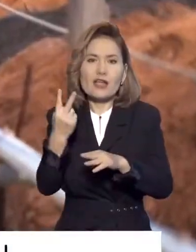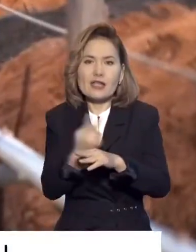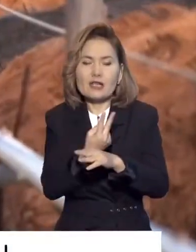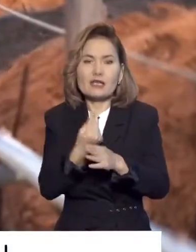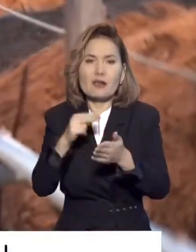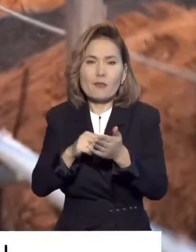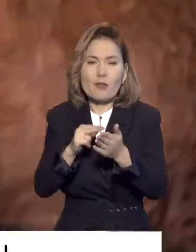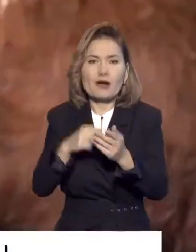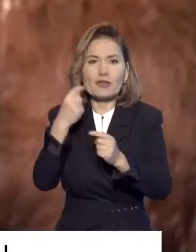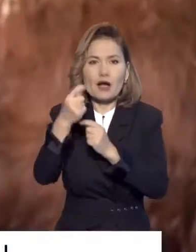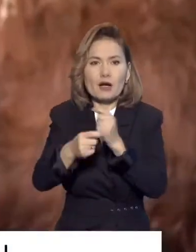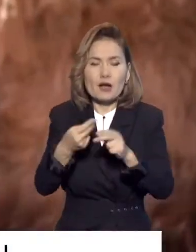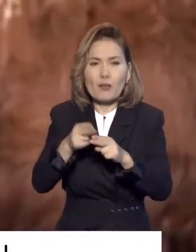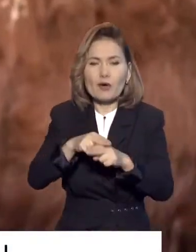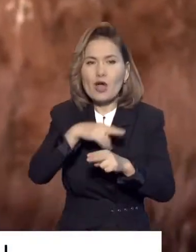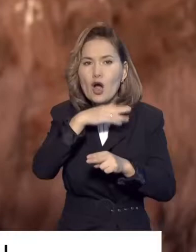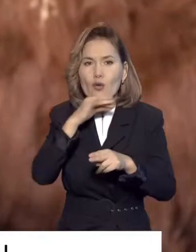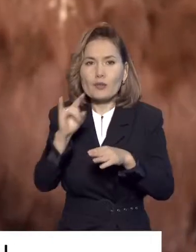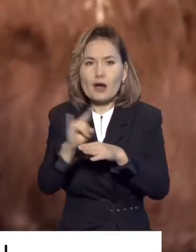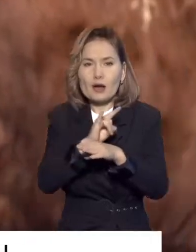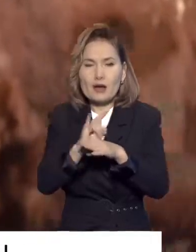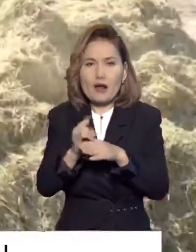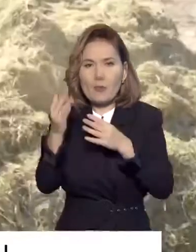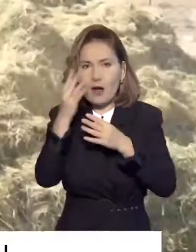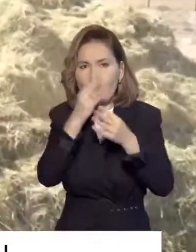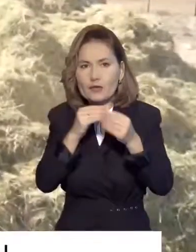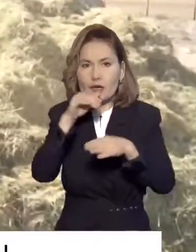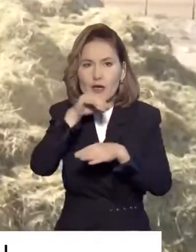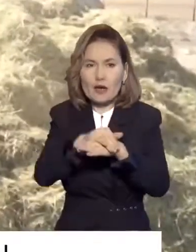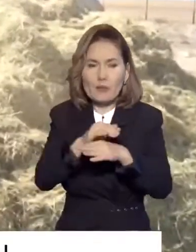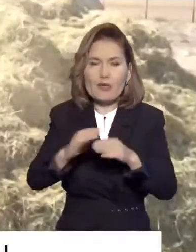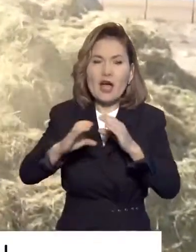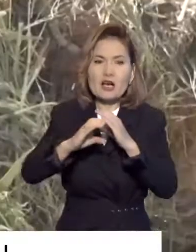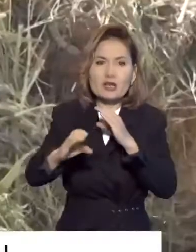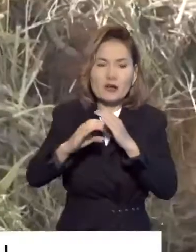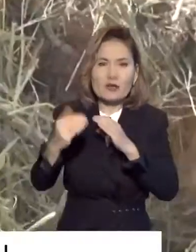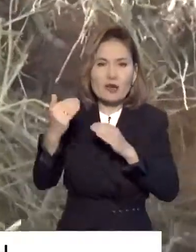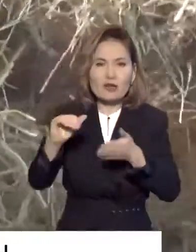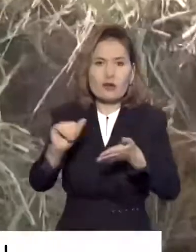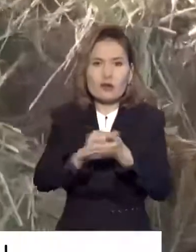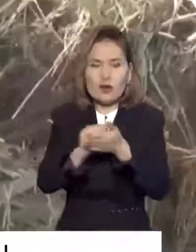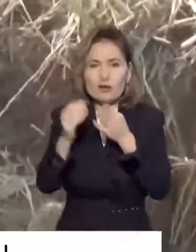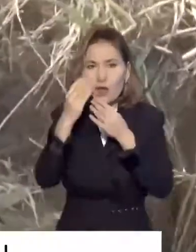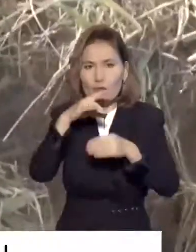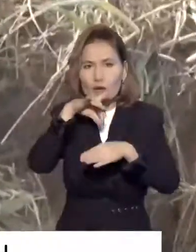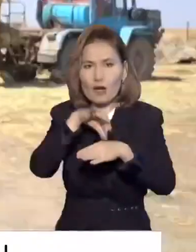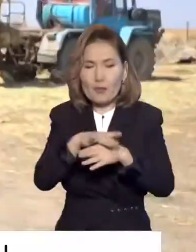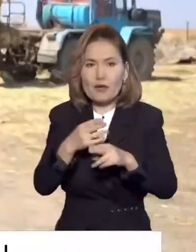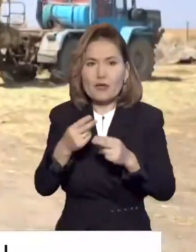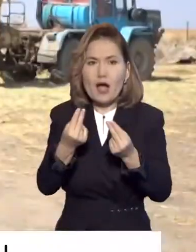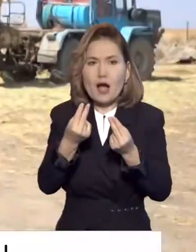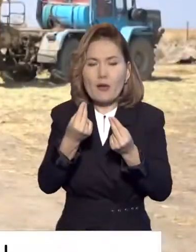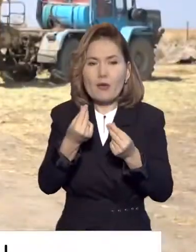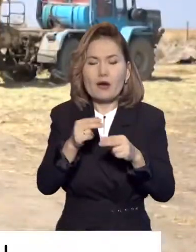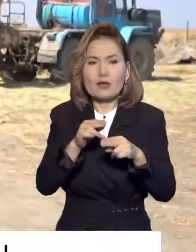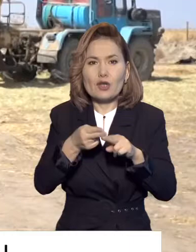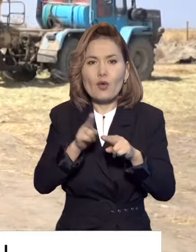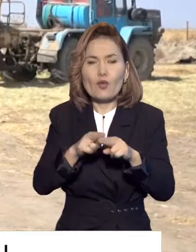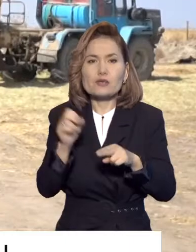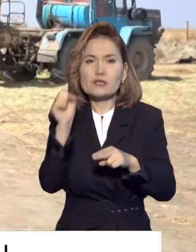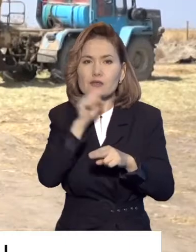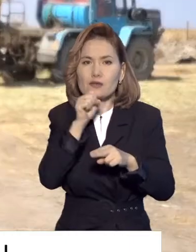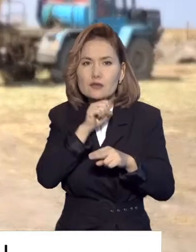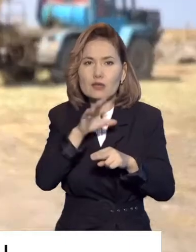көтеріп, қазылмаған құдықтар мен шопандарға арналған вагондар бойынша жалған акт рәсімдеген. Осылайша субсидия қаржысын заңсыз